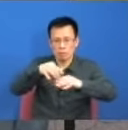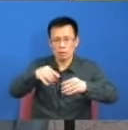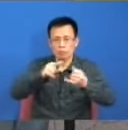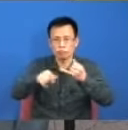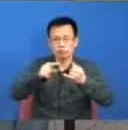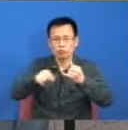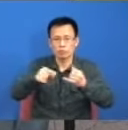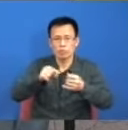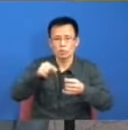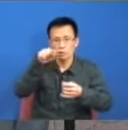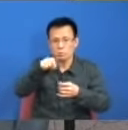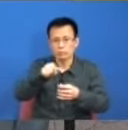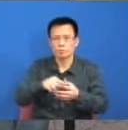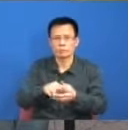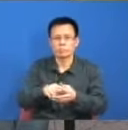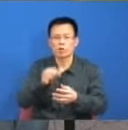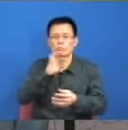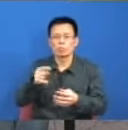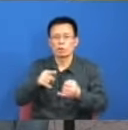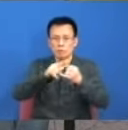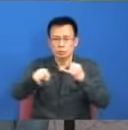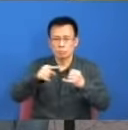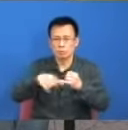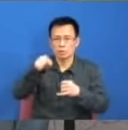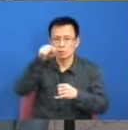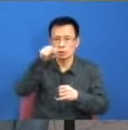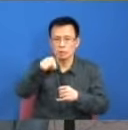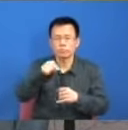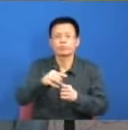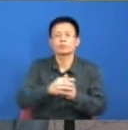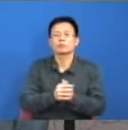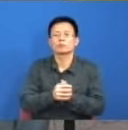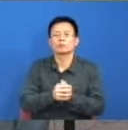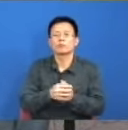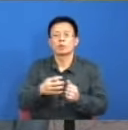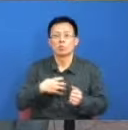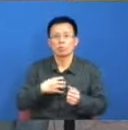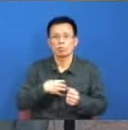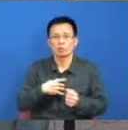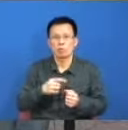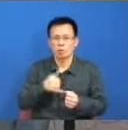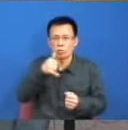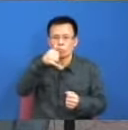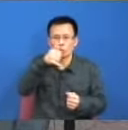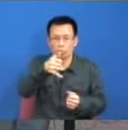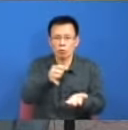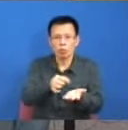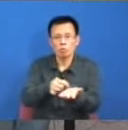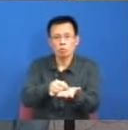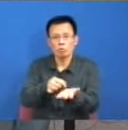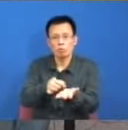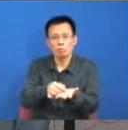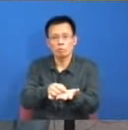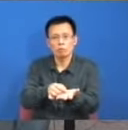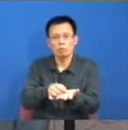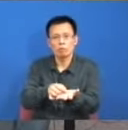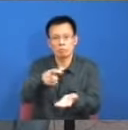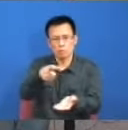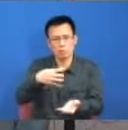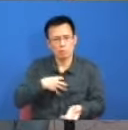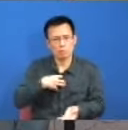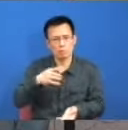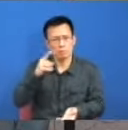不過我冇用到臨界點呢個名詞。不過咧，我覺得咧又係去到嗰個位啦。咁你覺得點